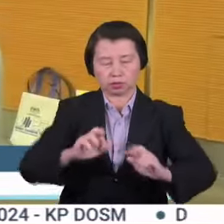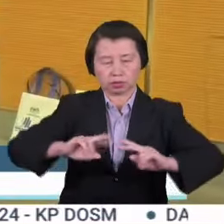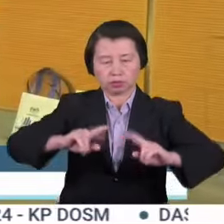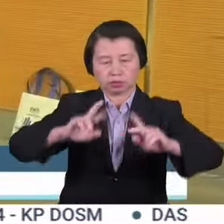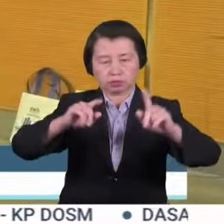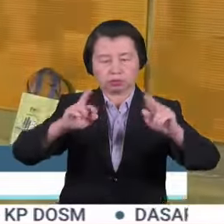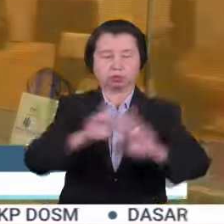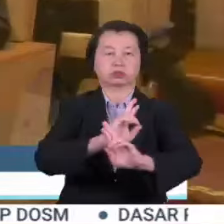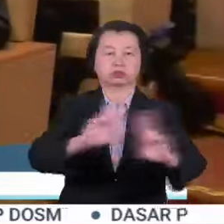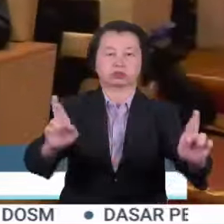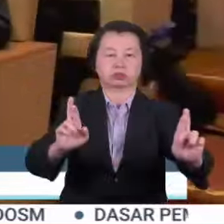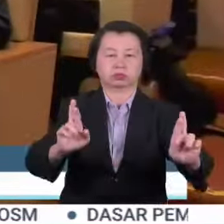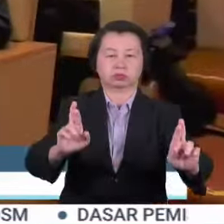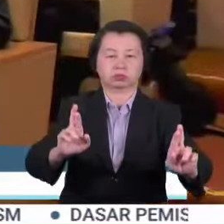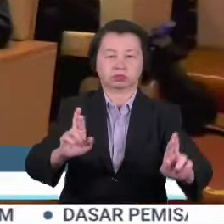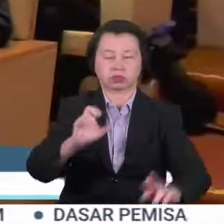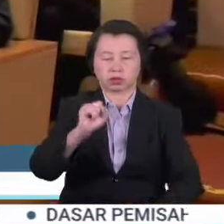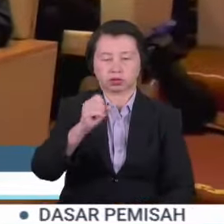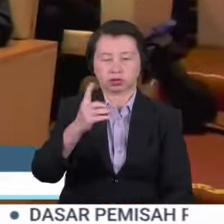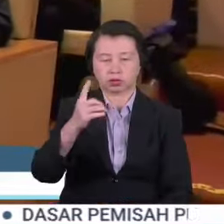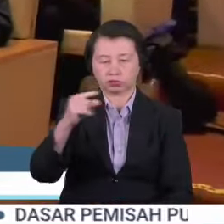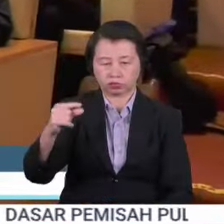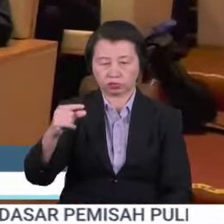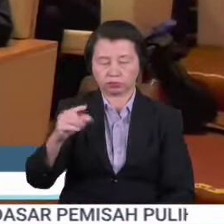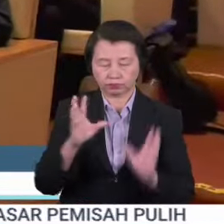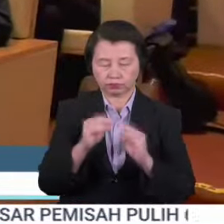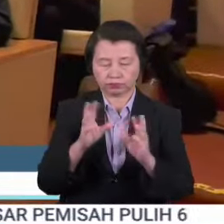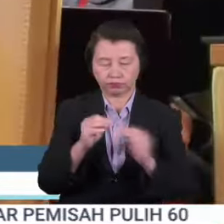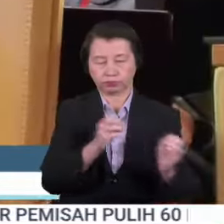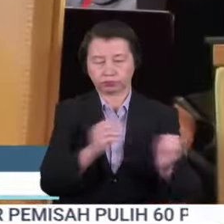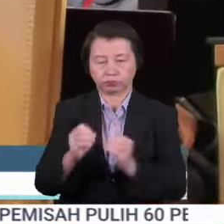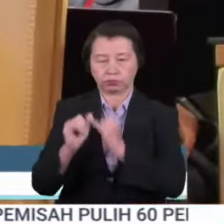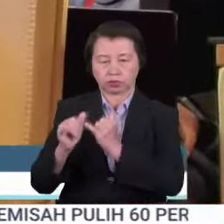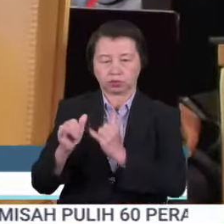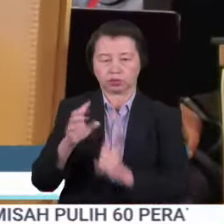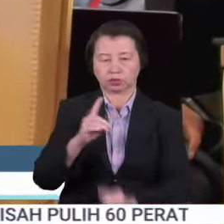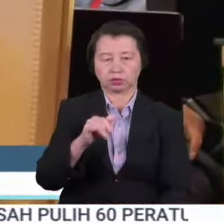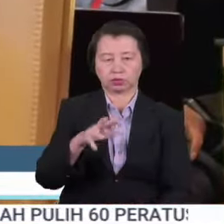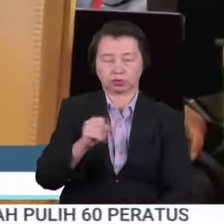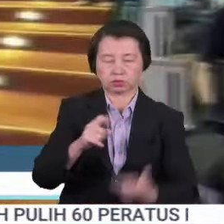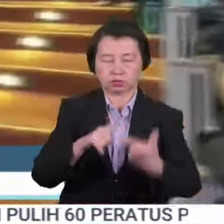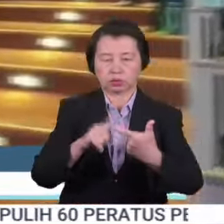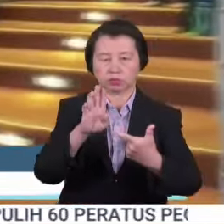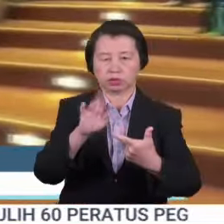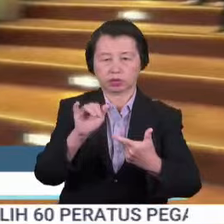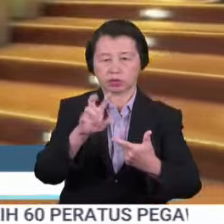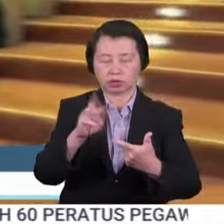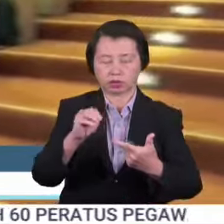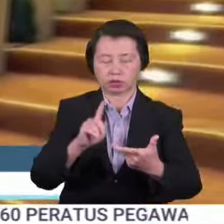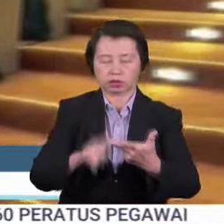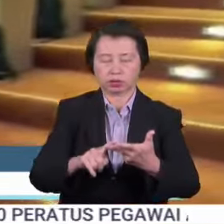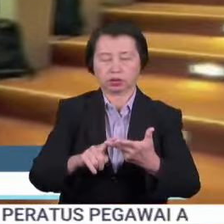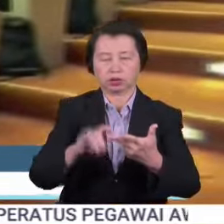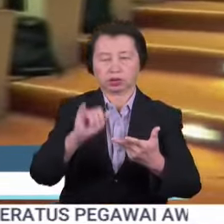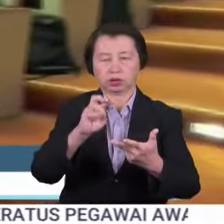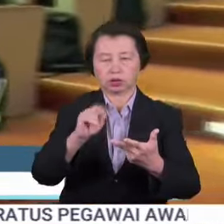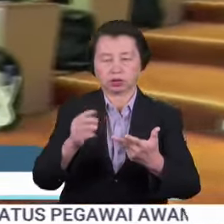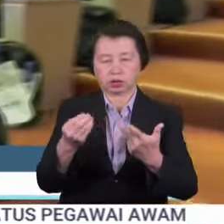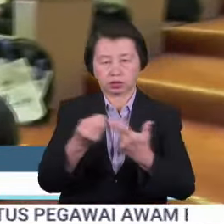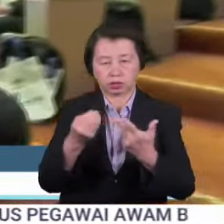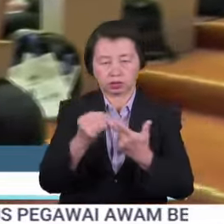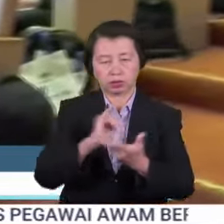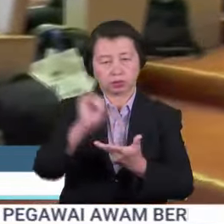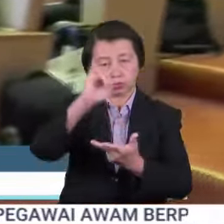meningkatkan ketersediaan indikator SDG. Persidangan anjuran bersama DOSM, Bank Negara Malaysia dan Institut Statistik Malaysia